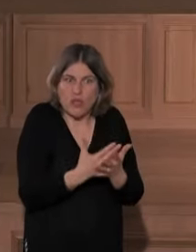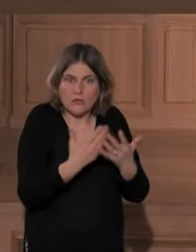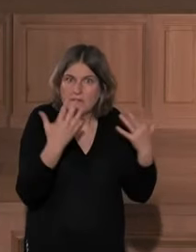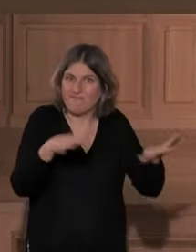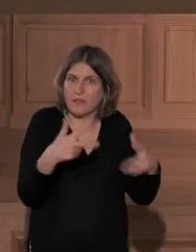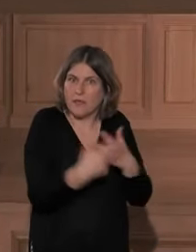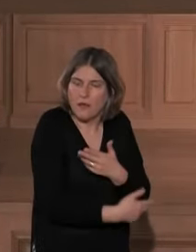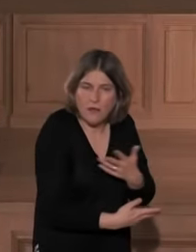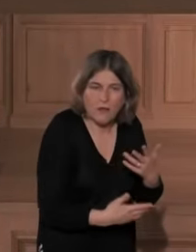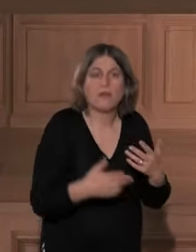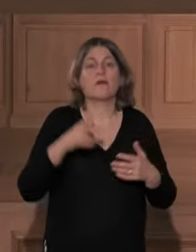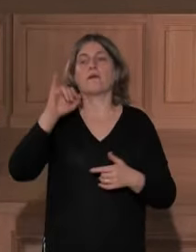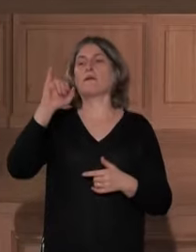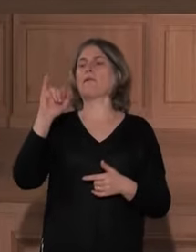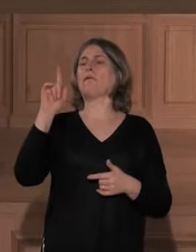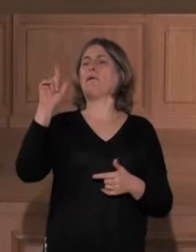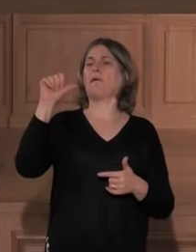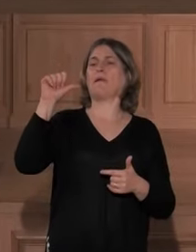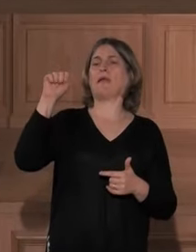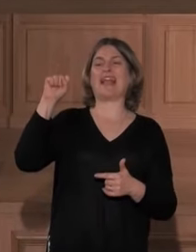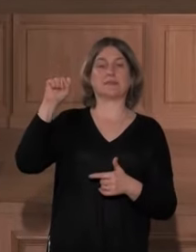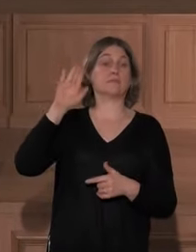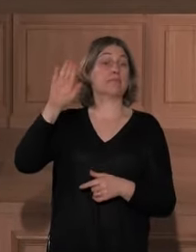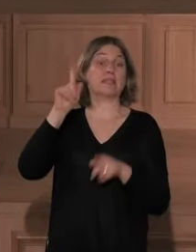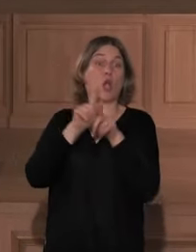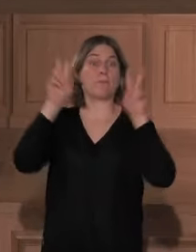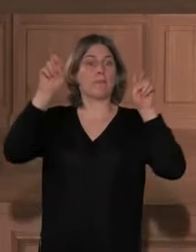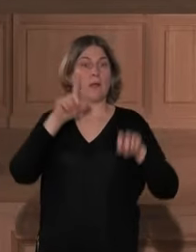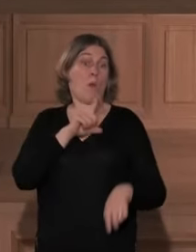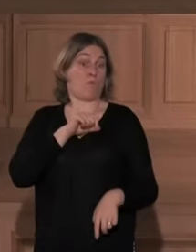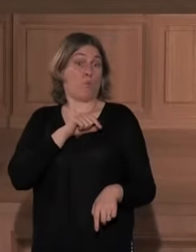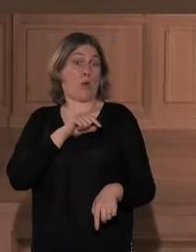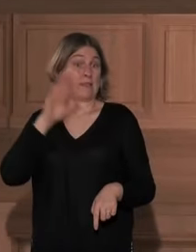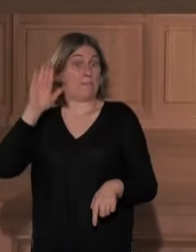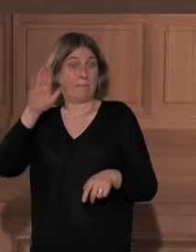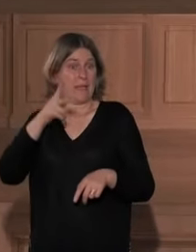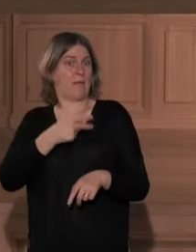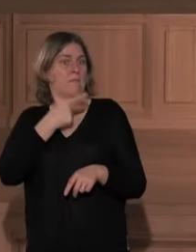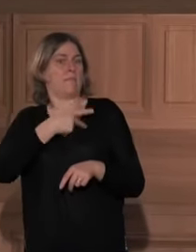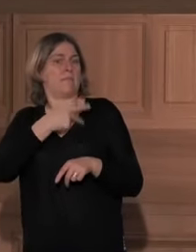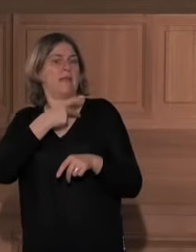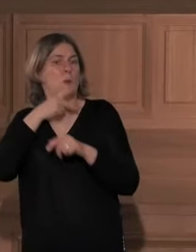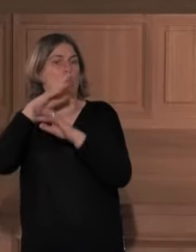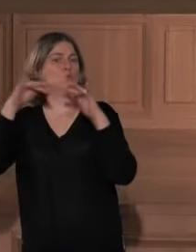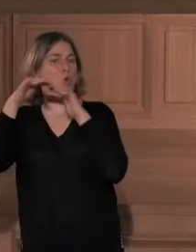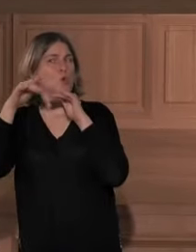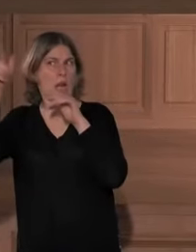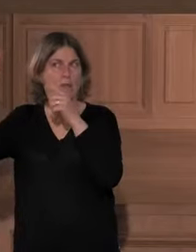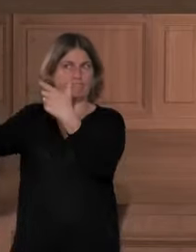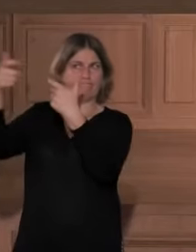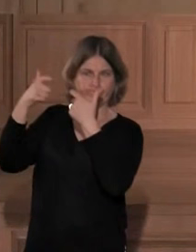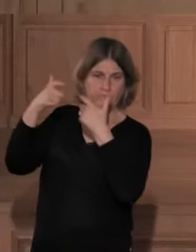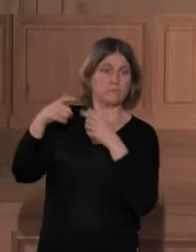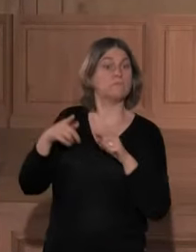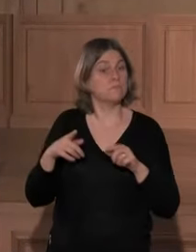on a eu l'IGAS. L'IGAS, c'est la police des polices du médico-social. On a accepté les inspections, un peu pas comme dans le